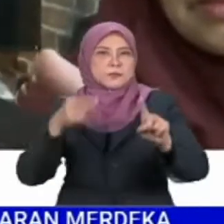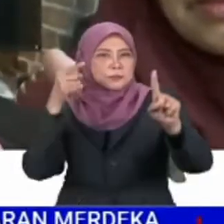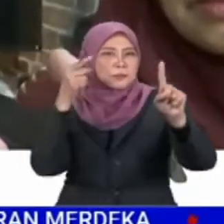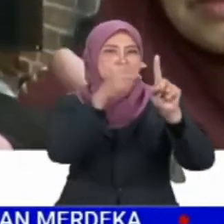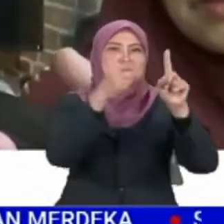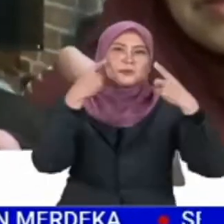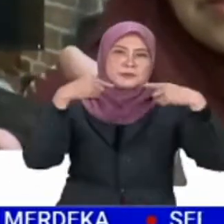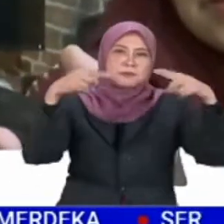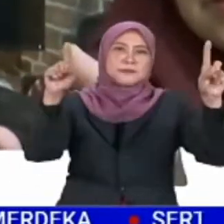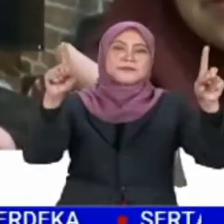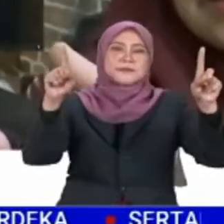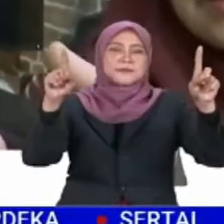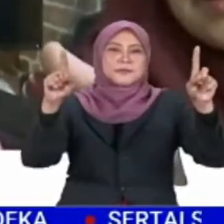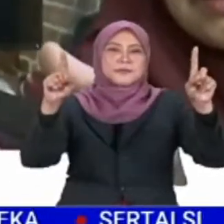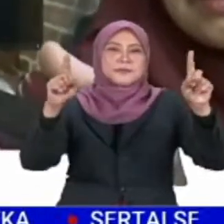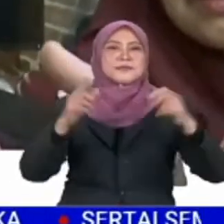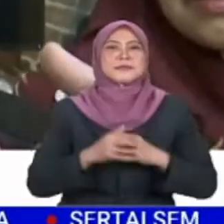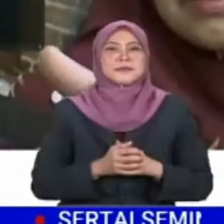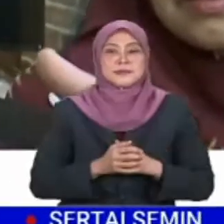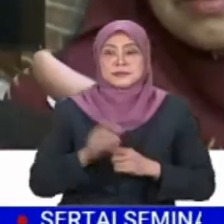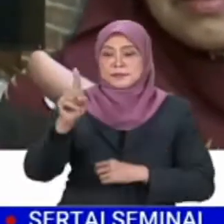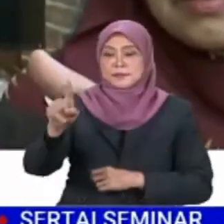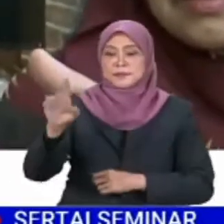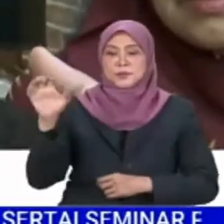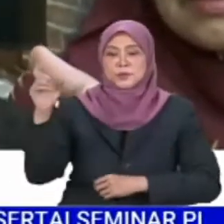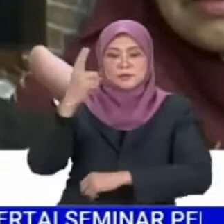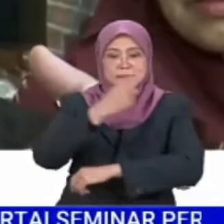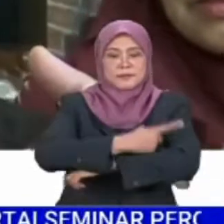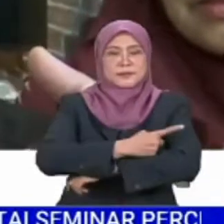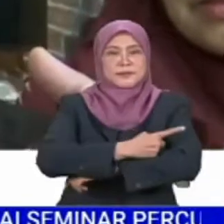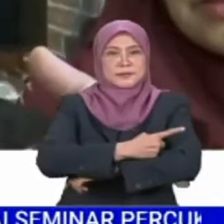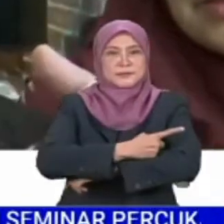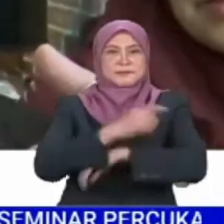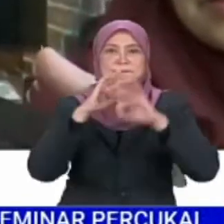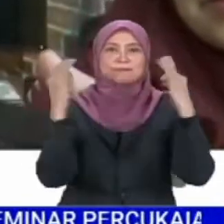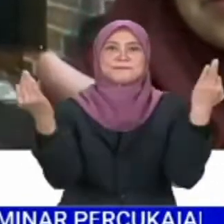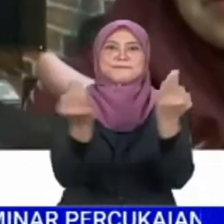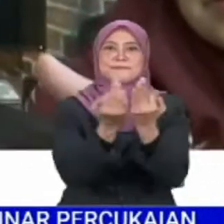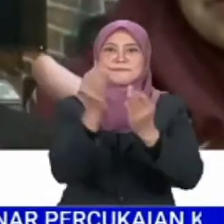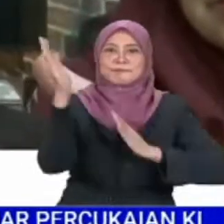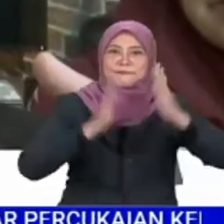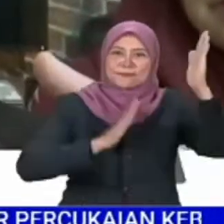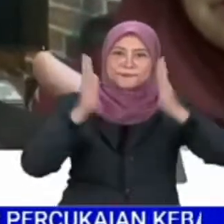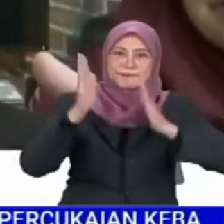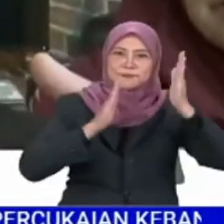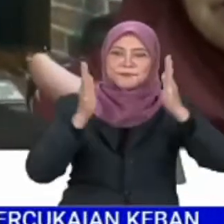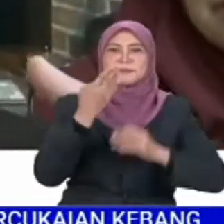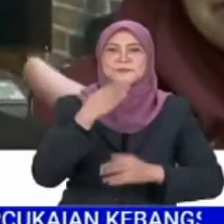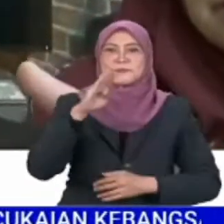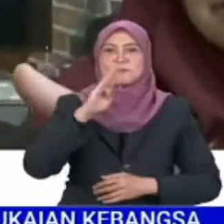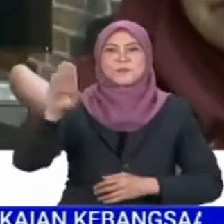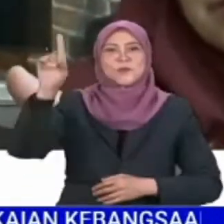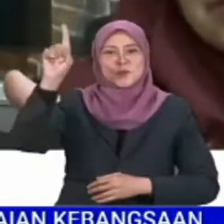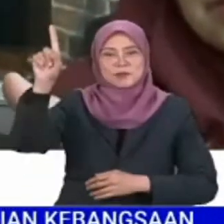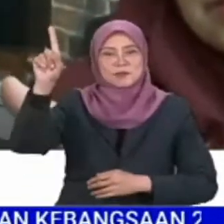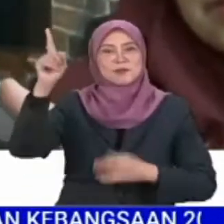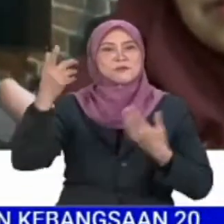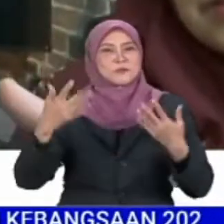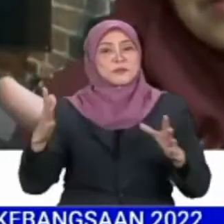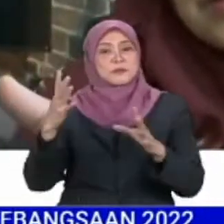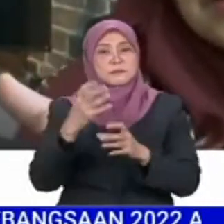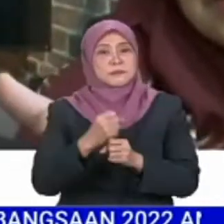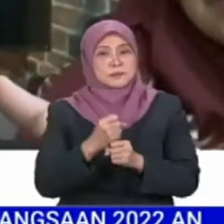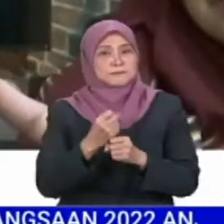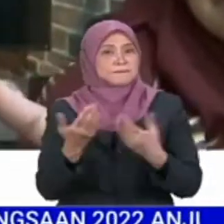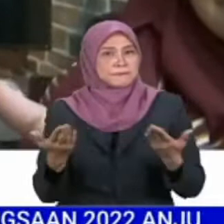daripada sasaran untuk 100 hari aspirasi keluarga Malaysia. Dan alhamdulillah selepas itu kita juga telah